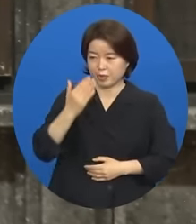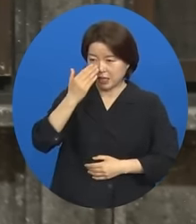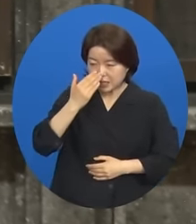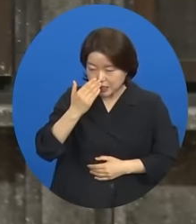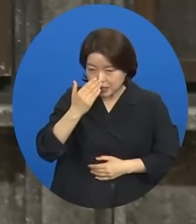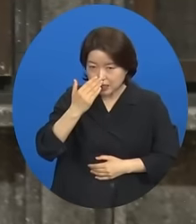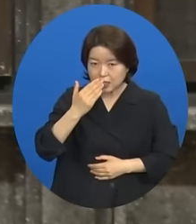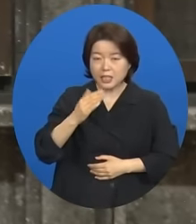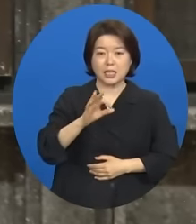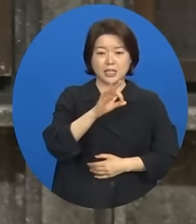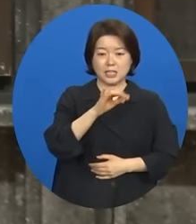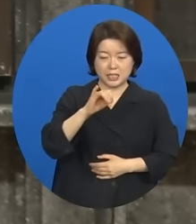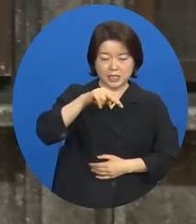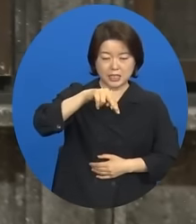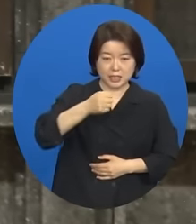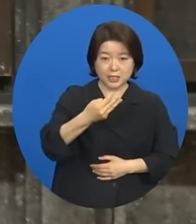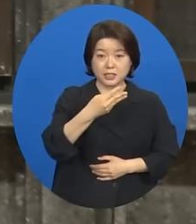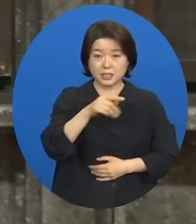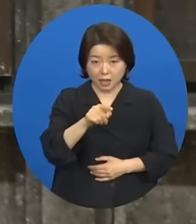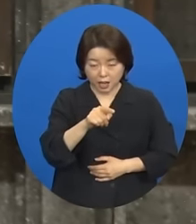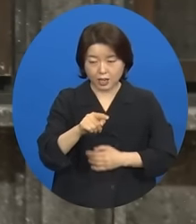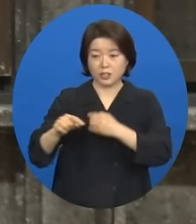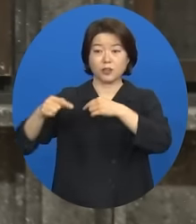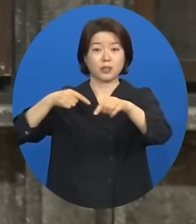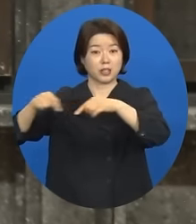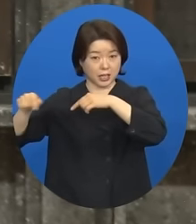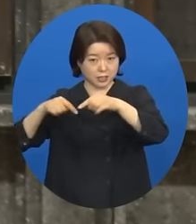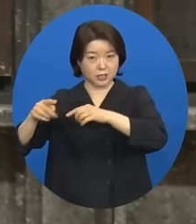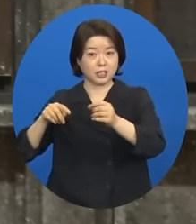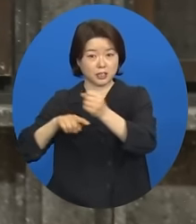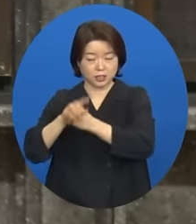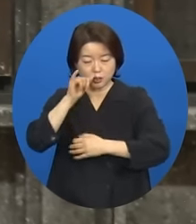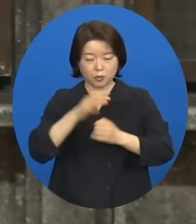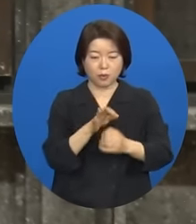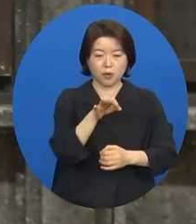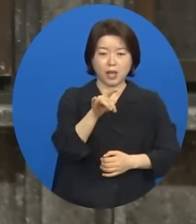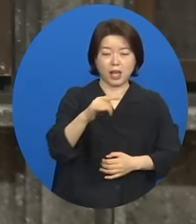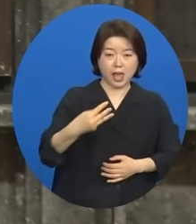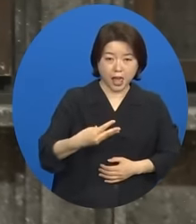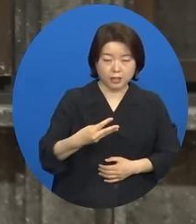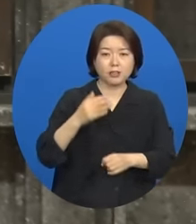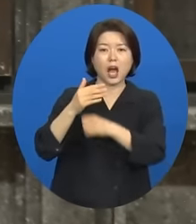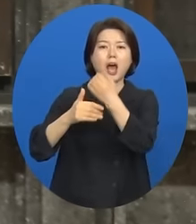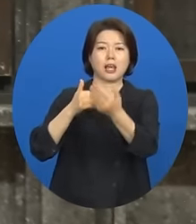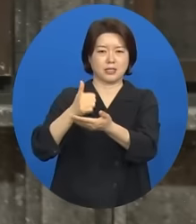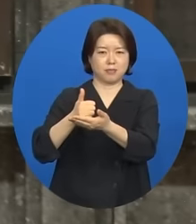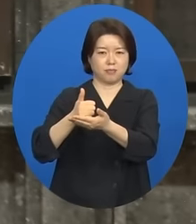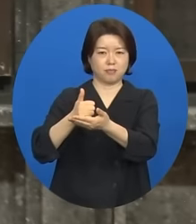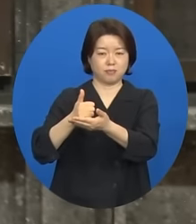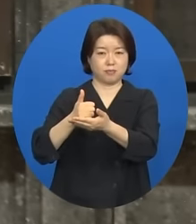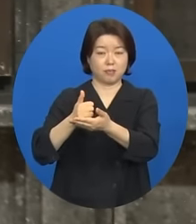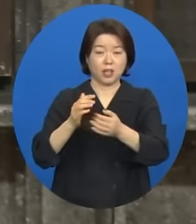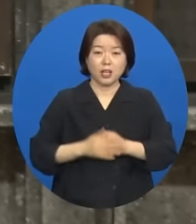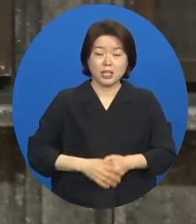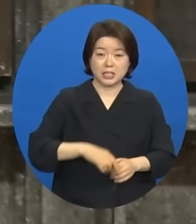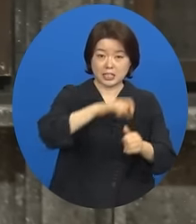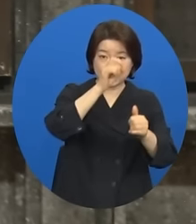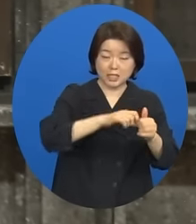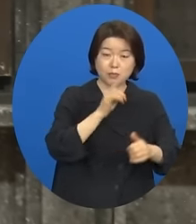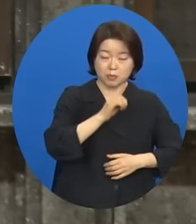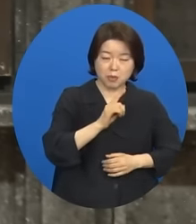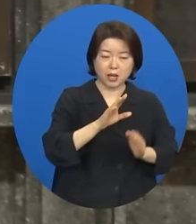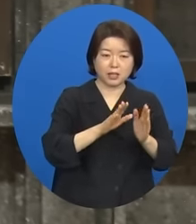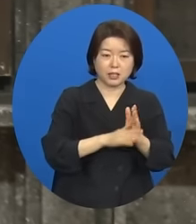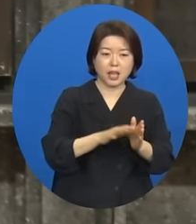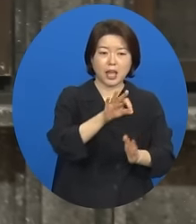이스라는 다스린다, 엘은 하나님입니다. 근데 히브리어에서 엘을 쓸 때는 목적어로 쓴 적이